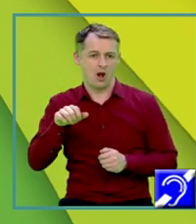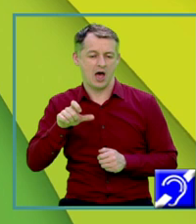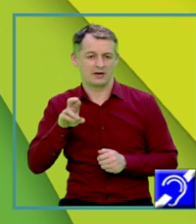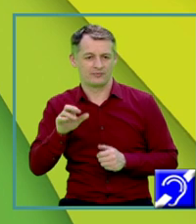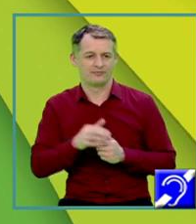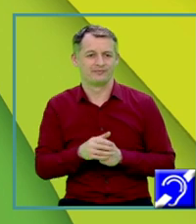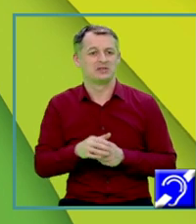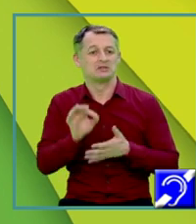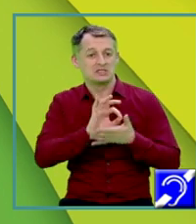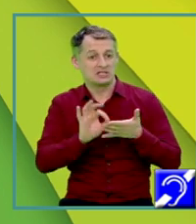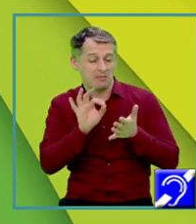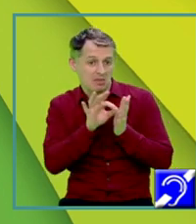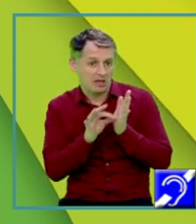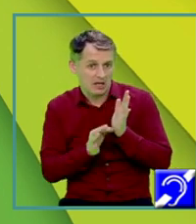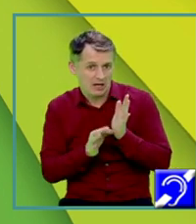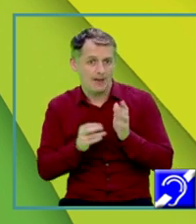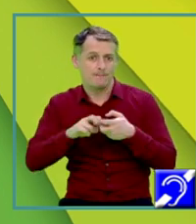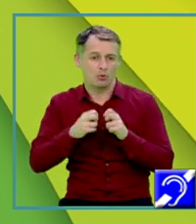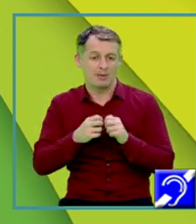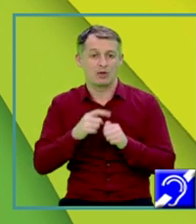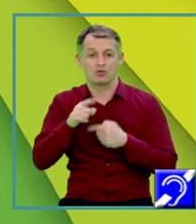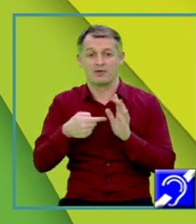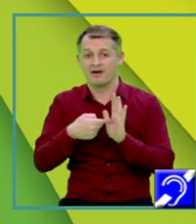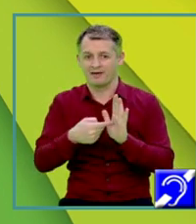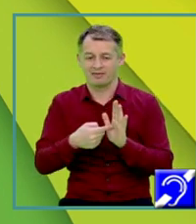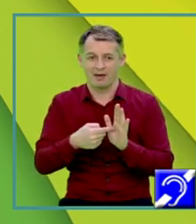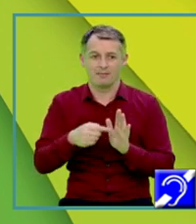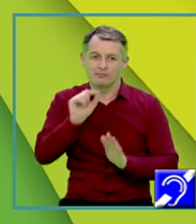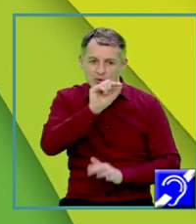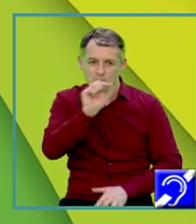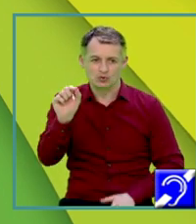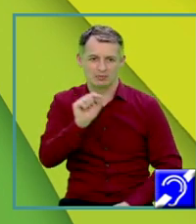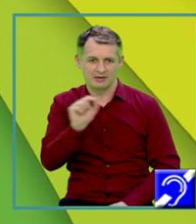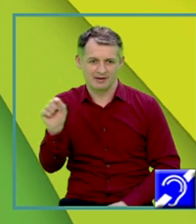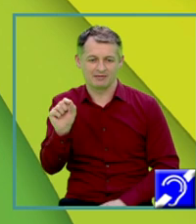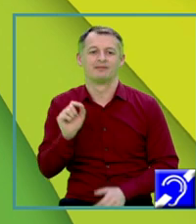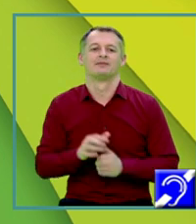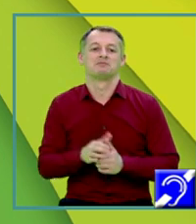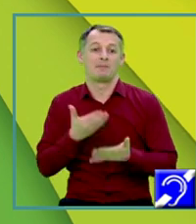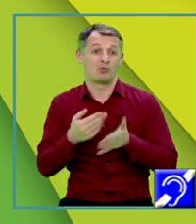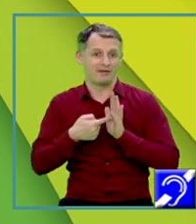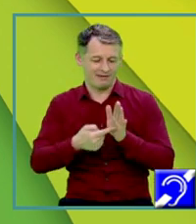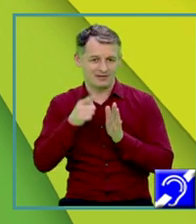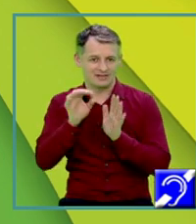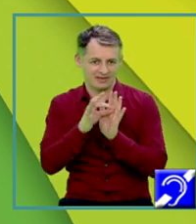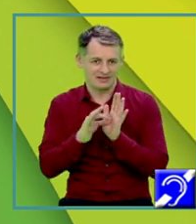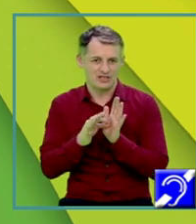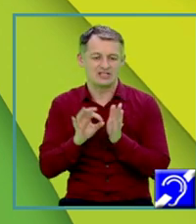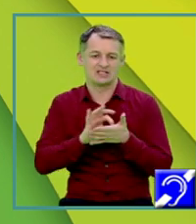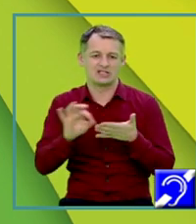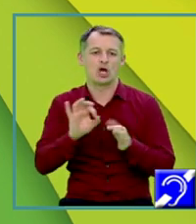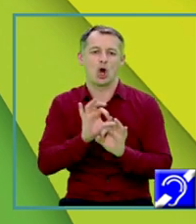problemei, subliniem din nou în enunțul problemei pentru a ne asigura că datele problemei sunt scrise